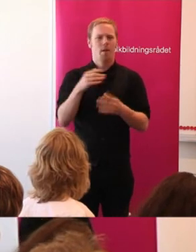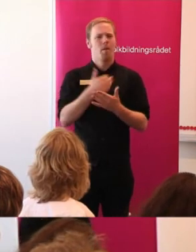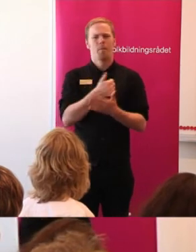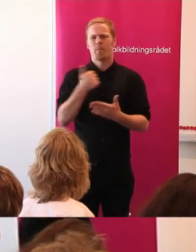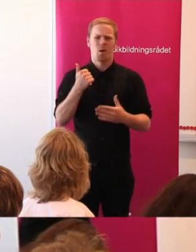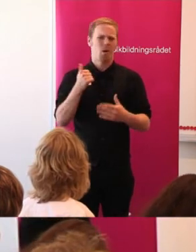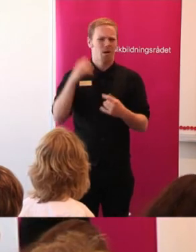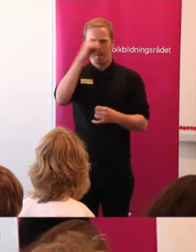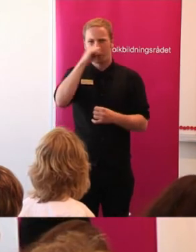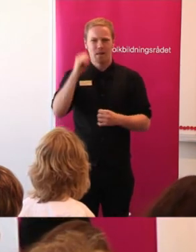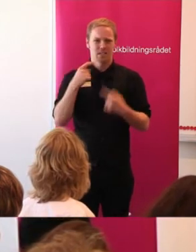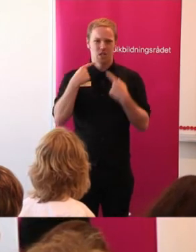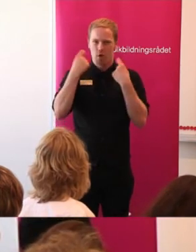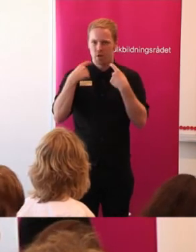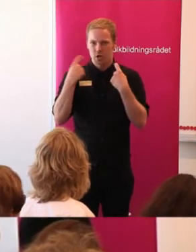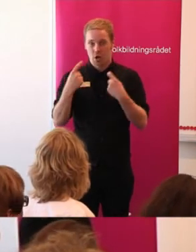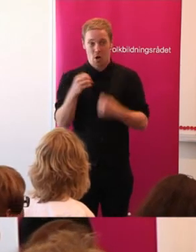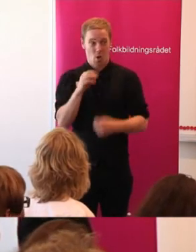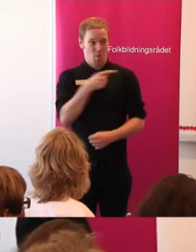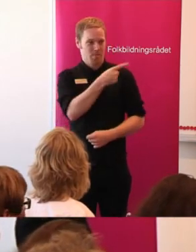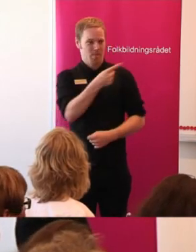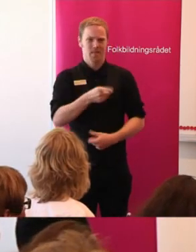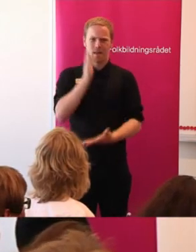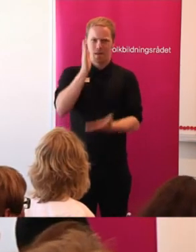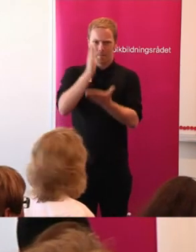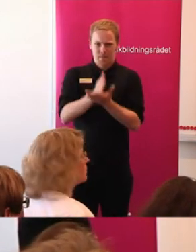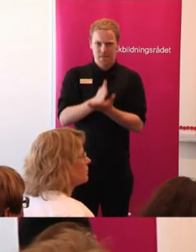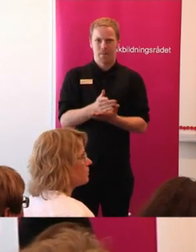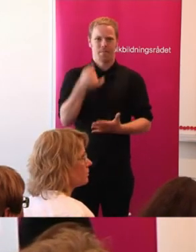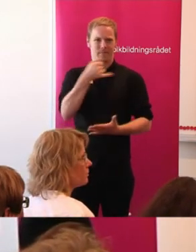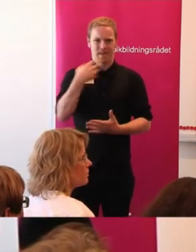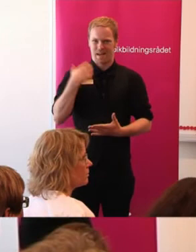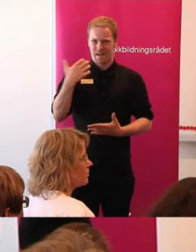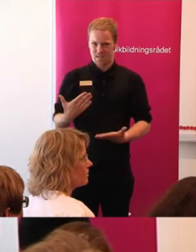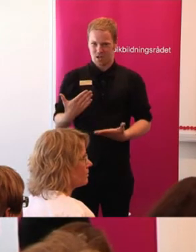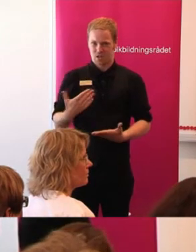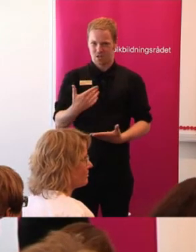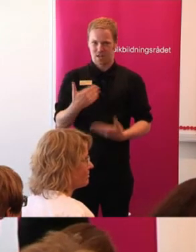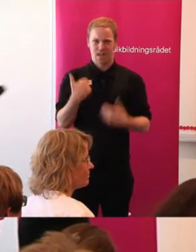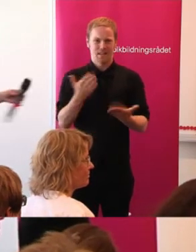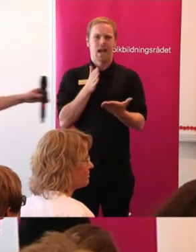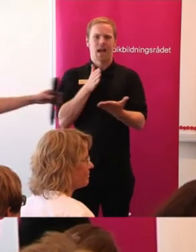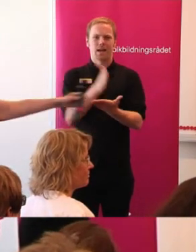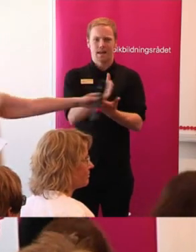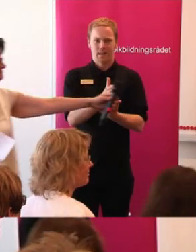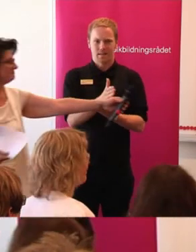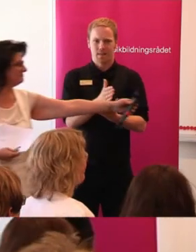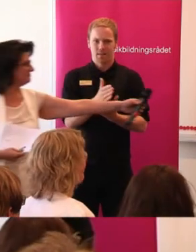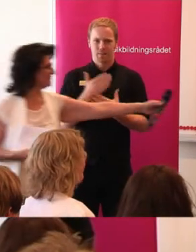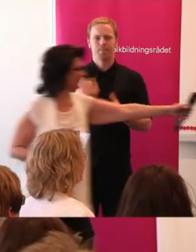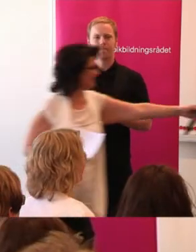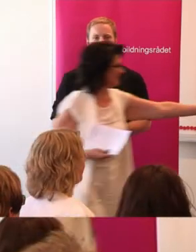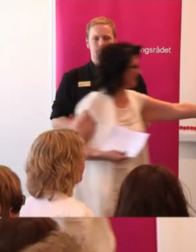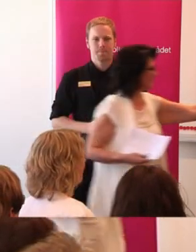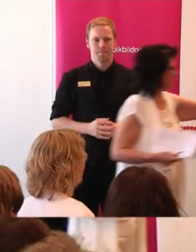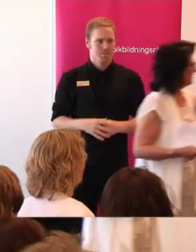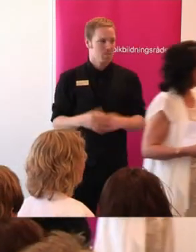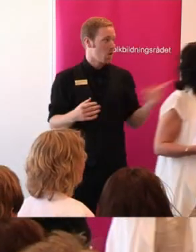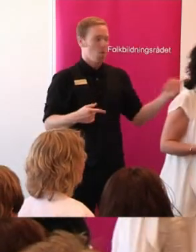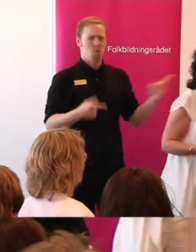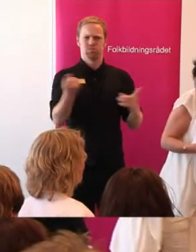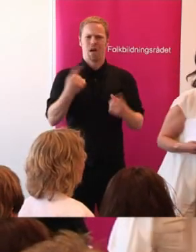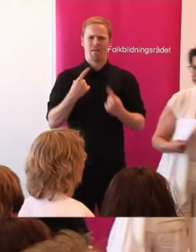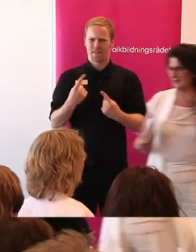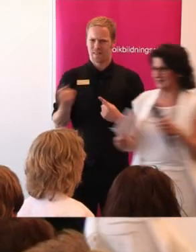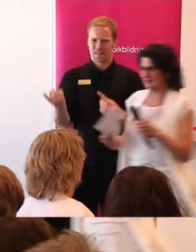kan jag köpa precis vart som helst om ni ger mig ett riktat uppdrag från riksdagen. Alltså jag tror aldrig jag varit med om så här fantastiskt seminarium. Det var